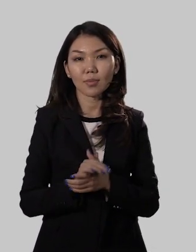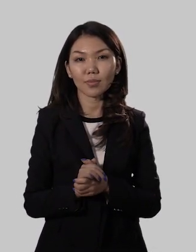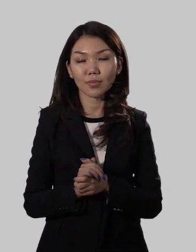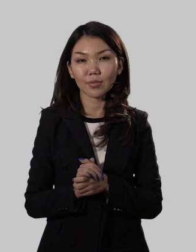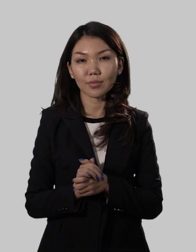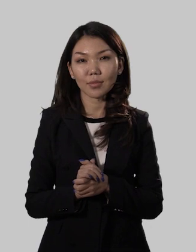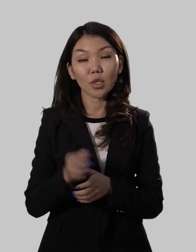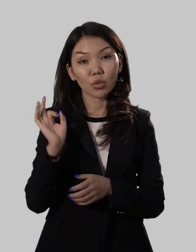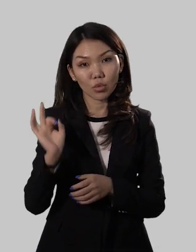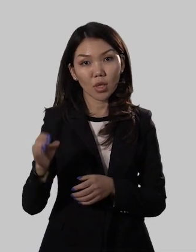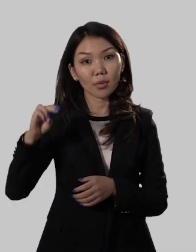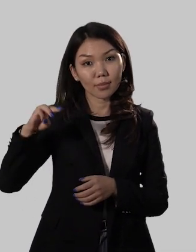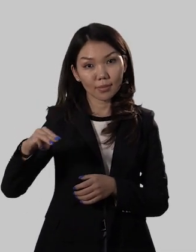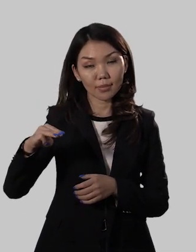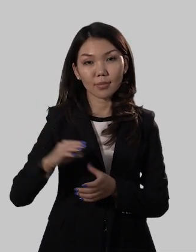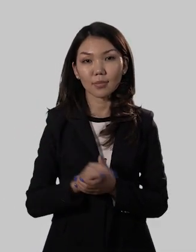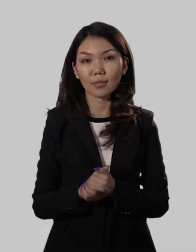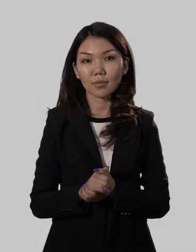келтирет. Туура.